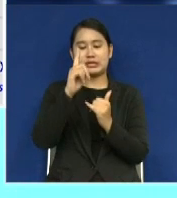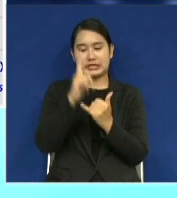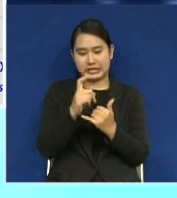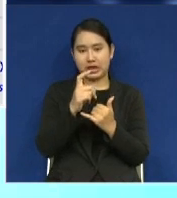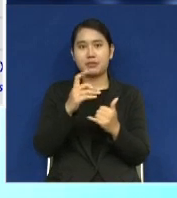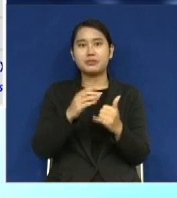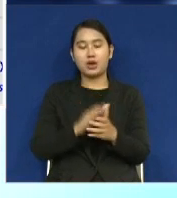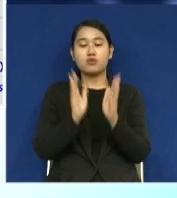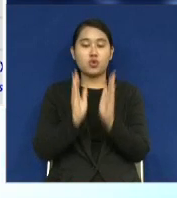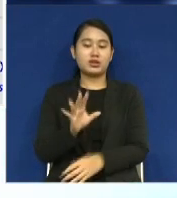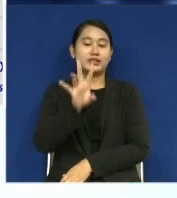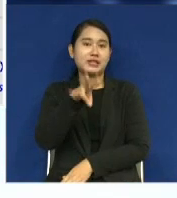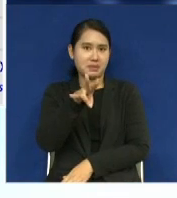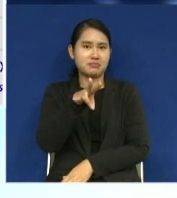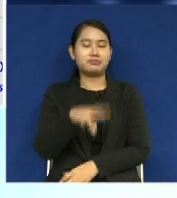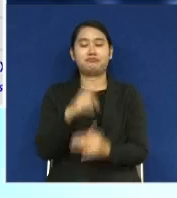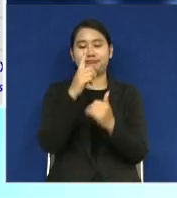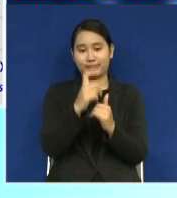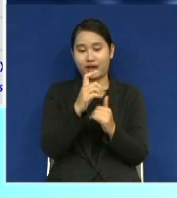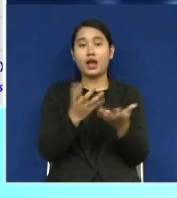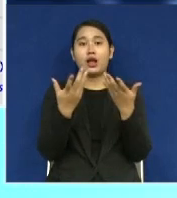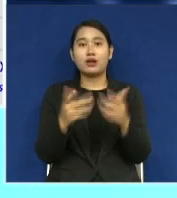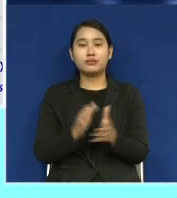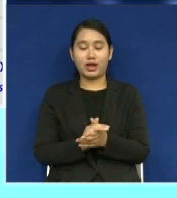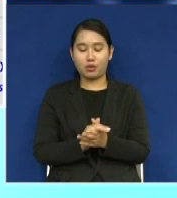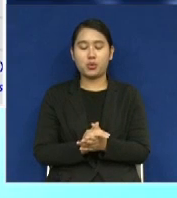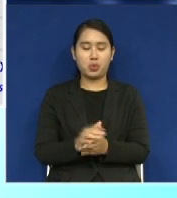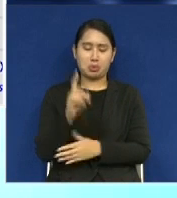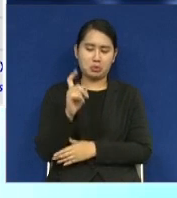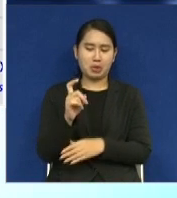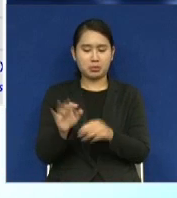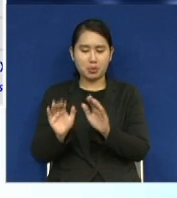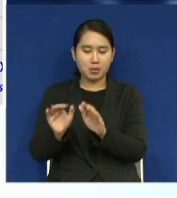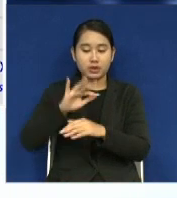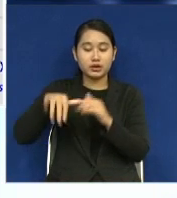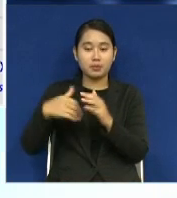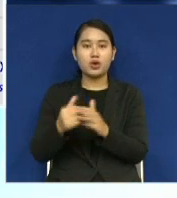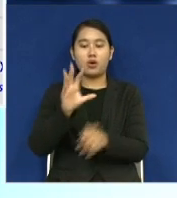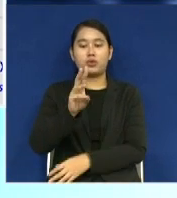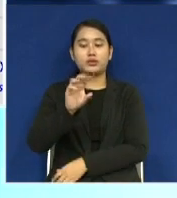ากกว่า 7,000 คนค่ะทำให้มีผู้เสียชีวิตสะสมมากกว่า 630,000 คนแล้วค่ะ